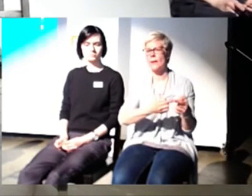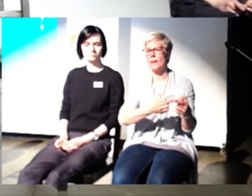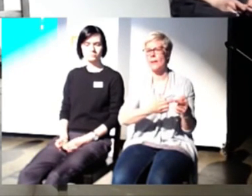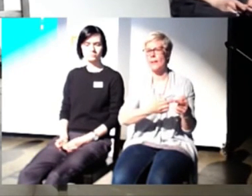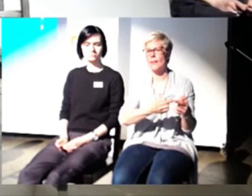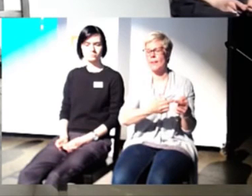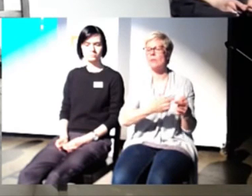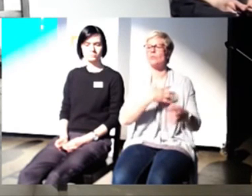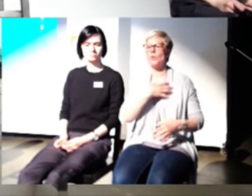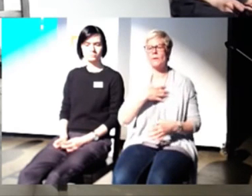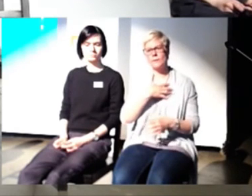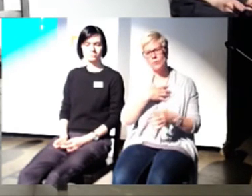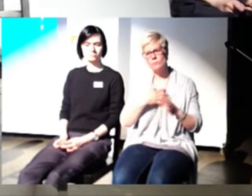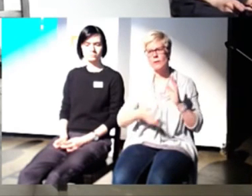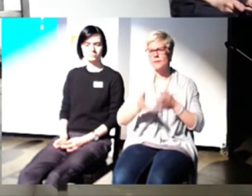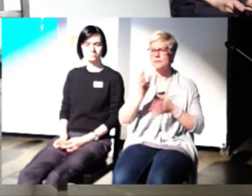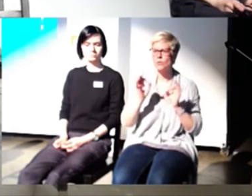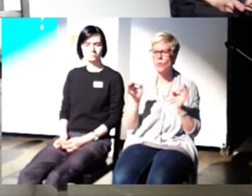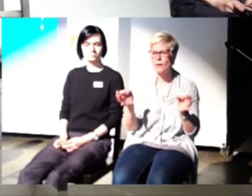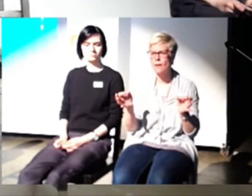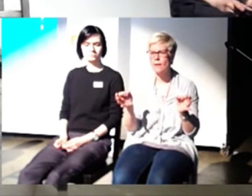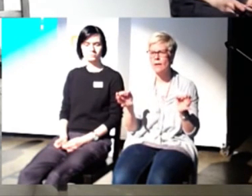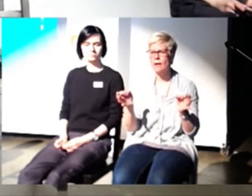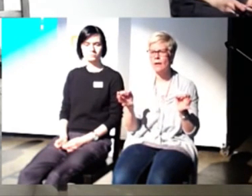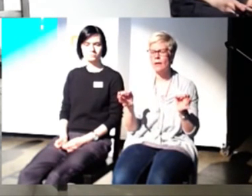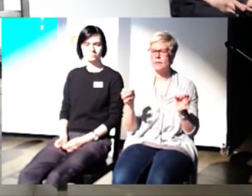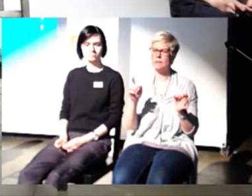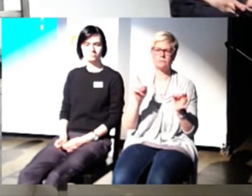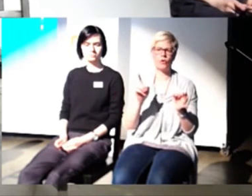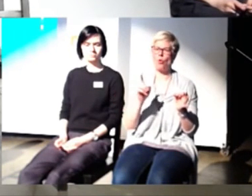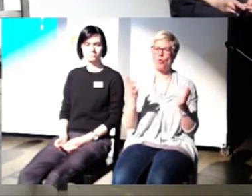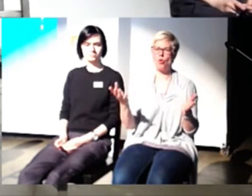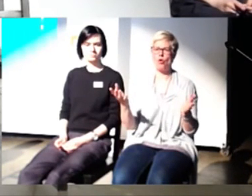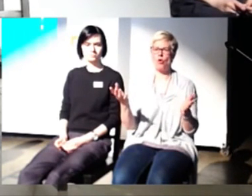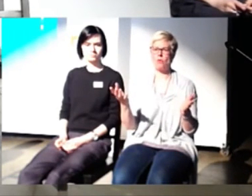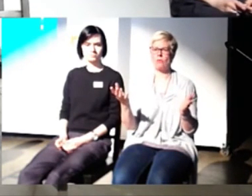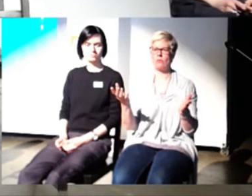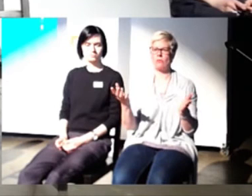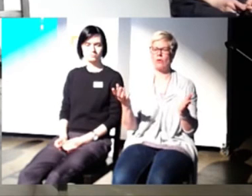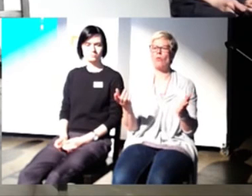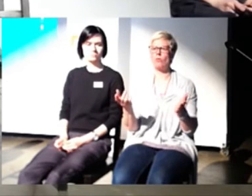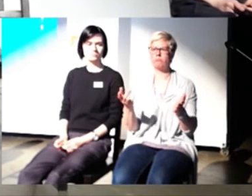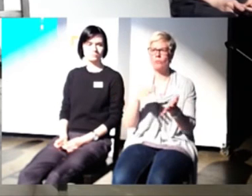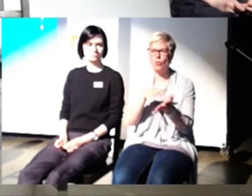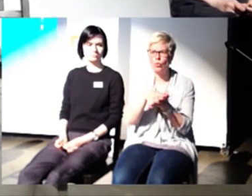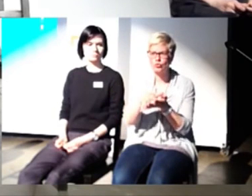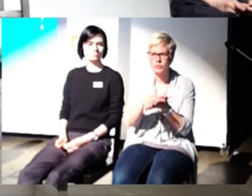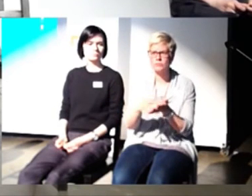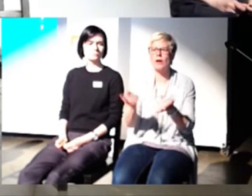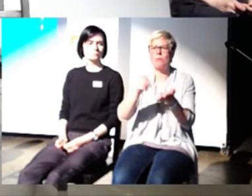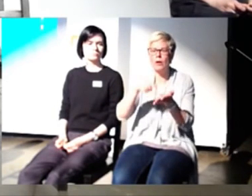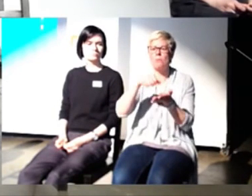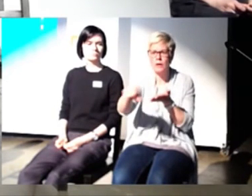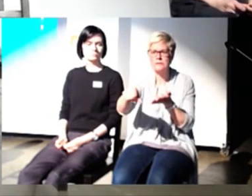että on pyritty ratkaisemaan sitä niin, että se ei kaadu sitten se välttämätön kustannus